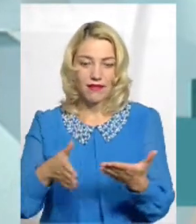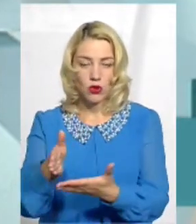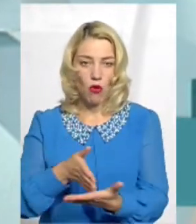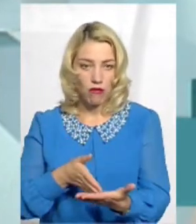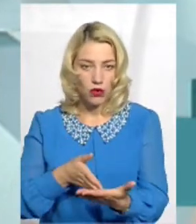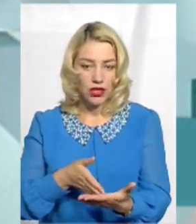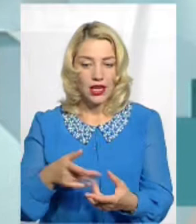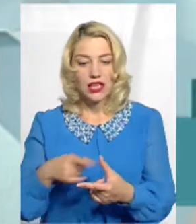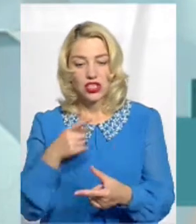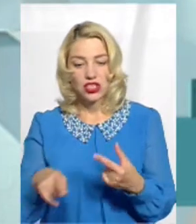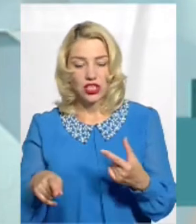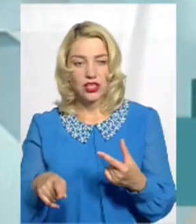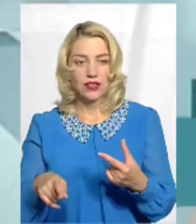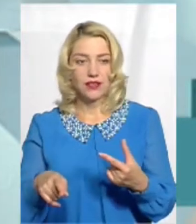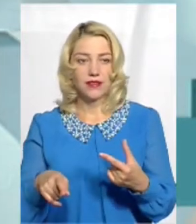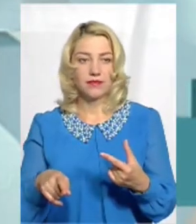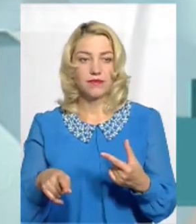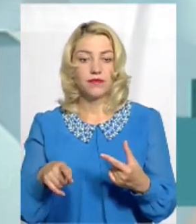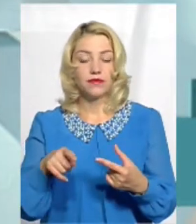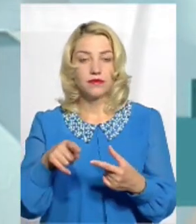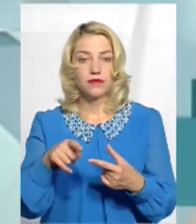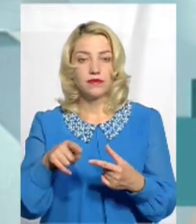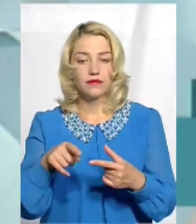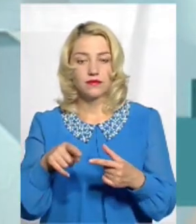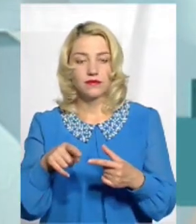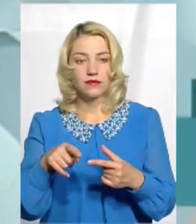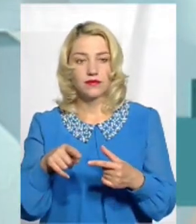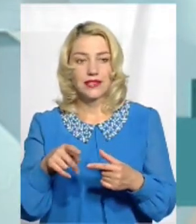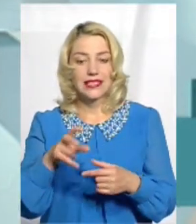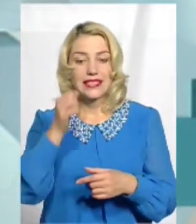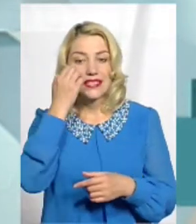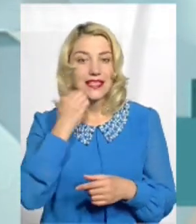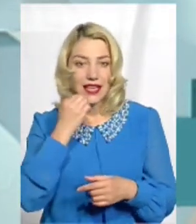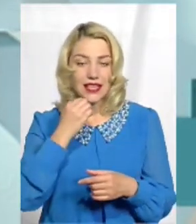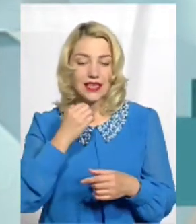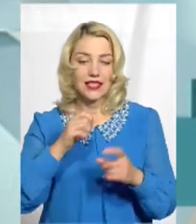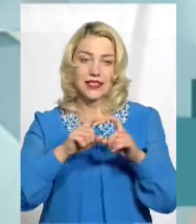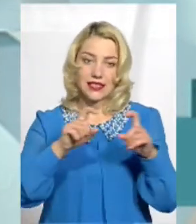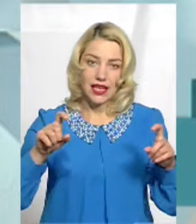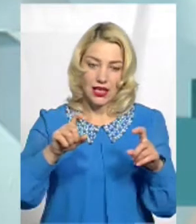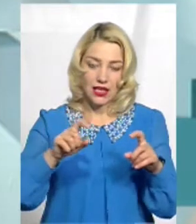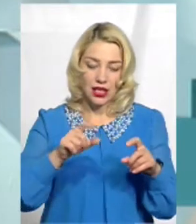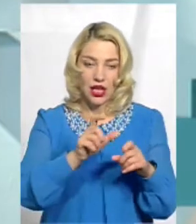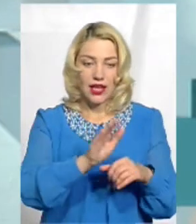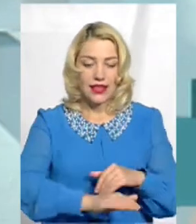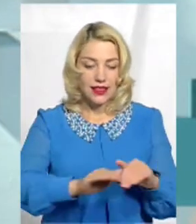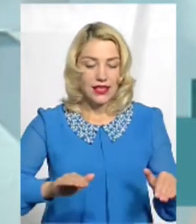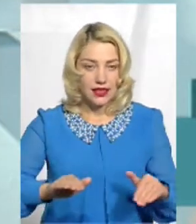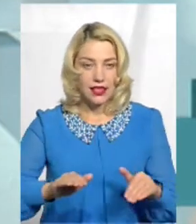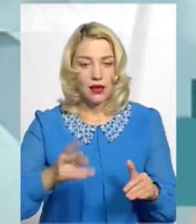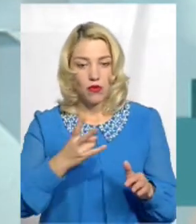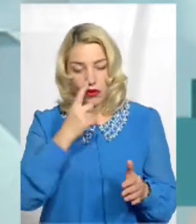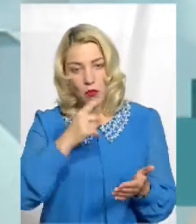чи заклад, чи ліквідовуєте, то діти із старого навчального закладу повинні потрапити однозначно в кращі